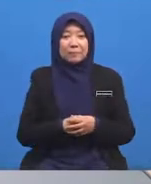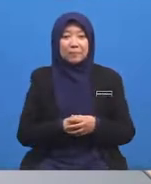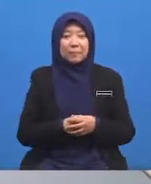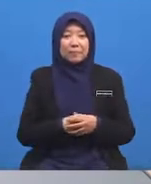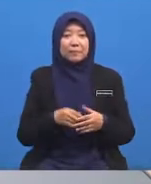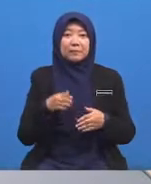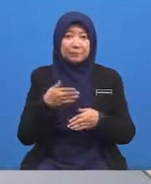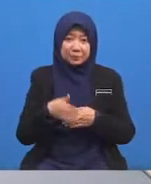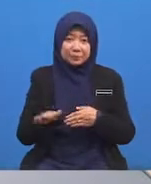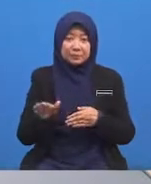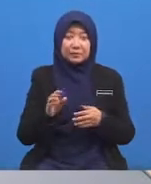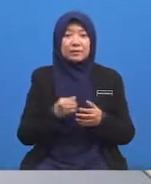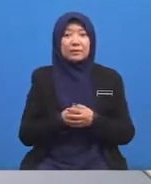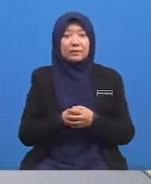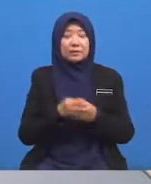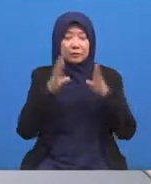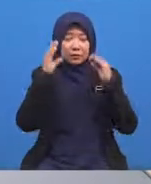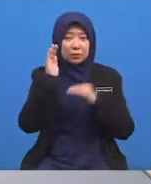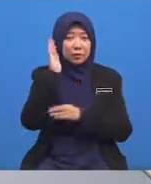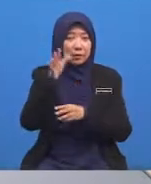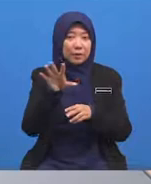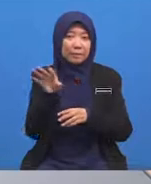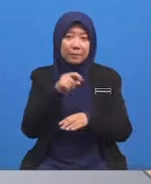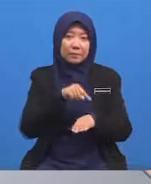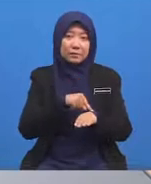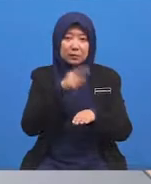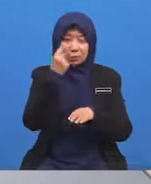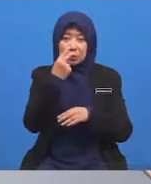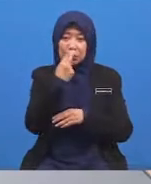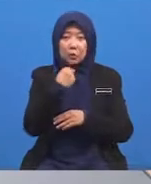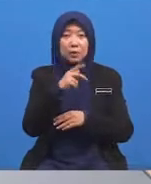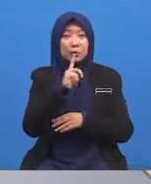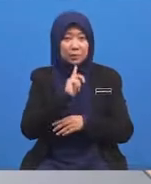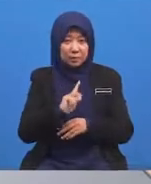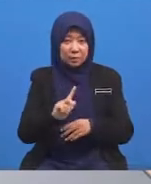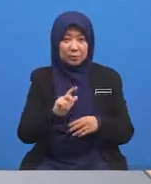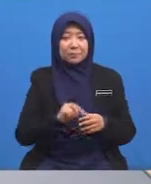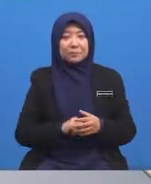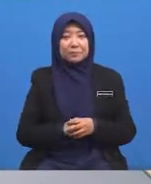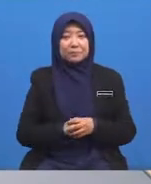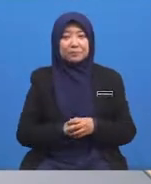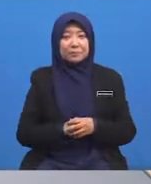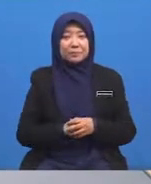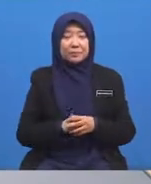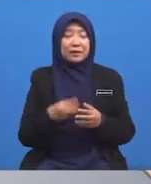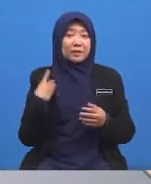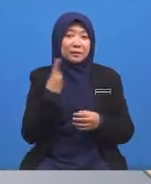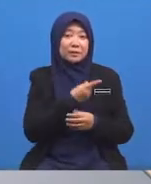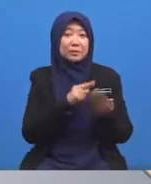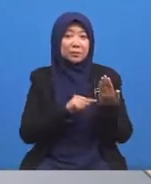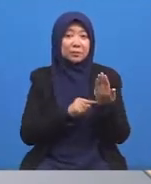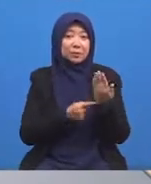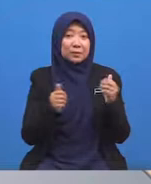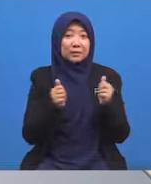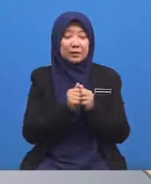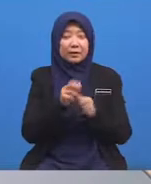Kemudian, cikgu akan mengambil masa bagi gula ini melarut. Mari kita mulakan dengan